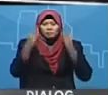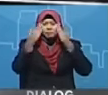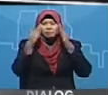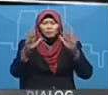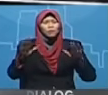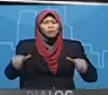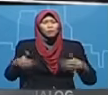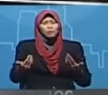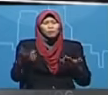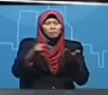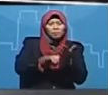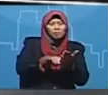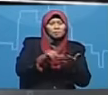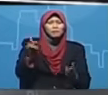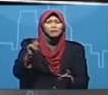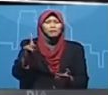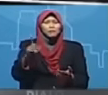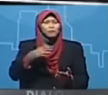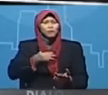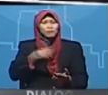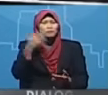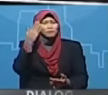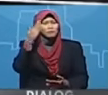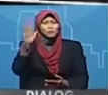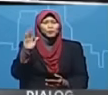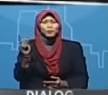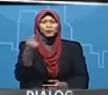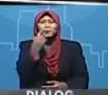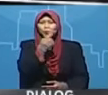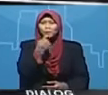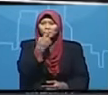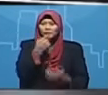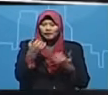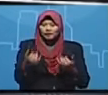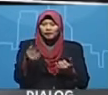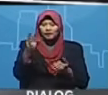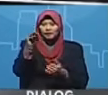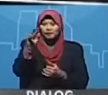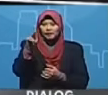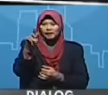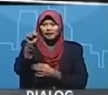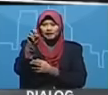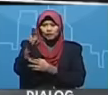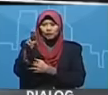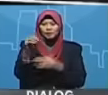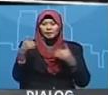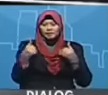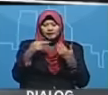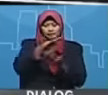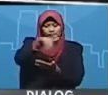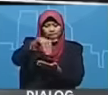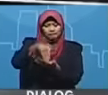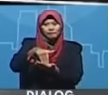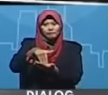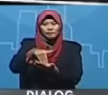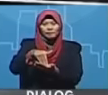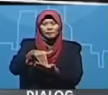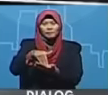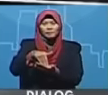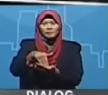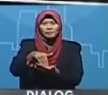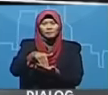nak buat aduan. Jadi sekarang ni kita dah ada MKSU sebagai satu one stop center ataupun apa